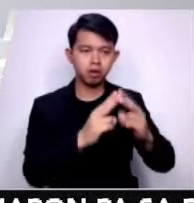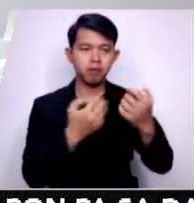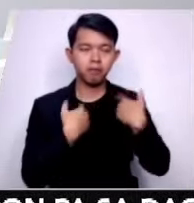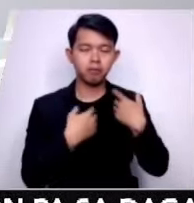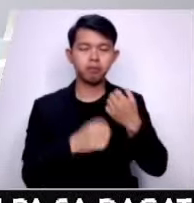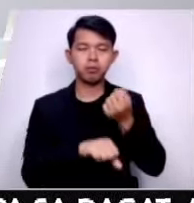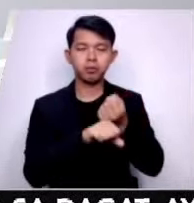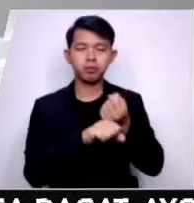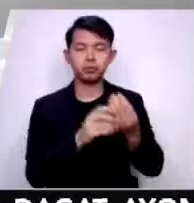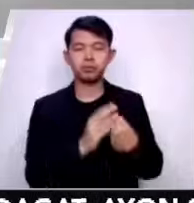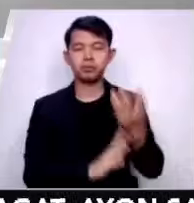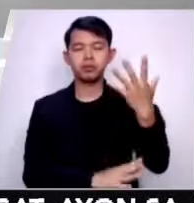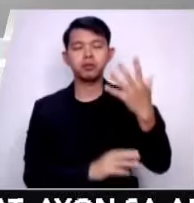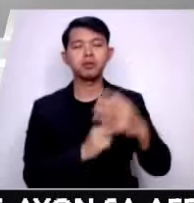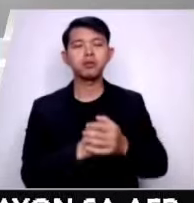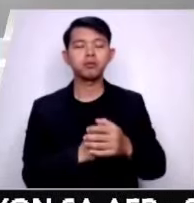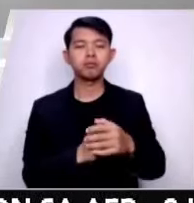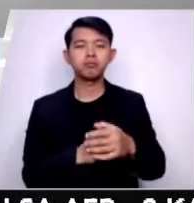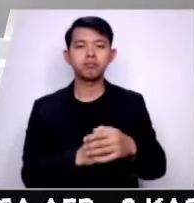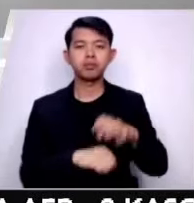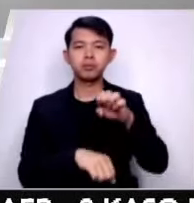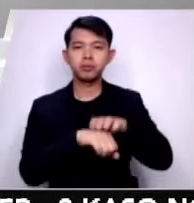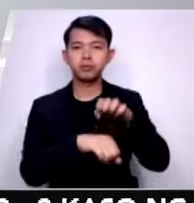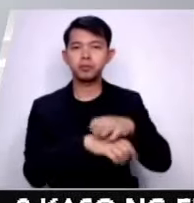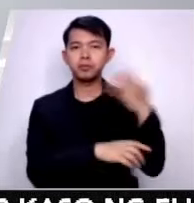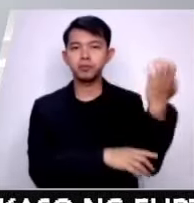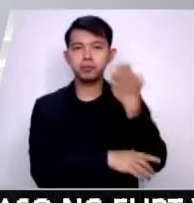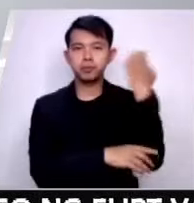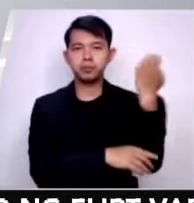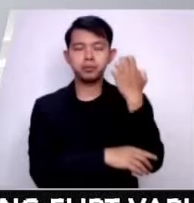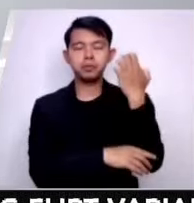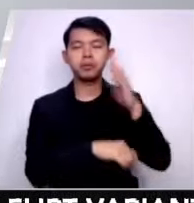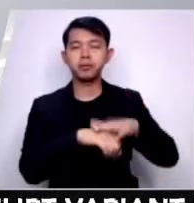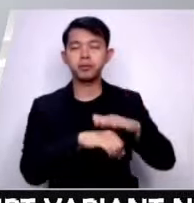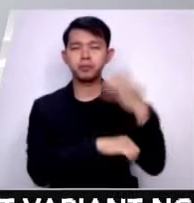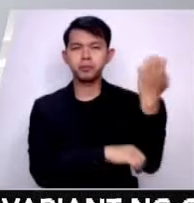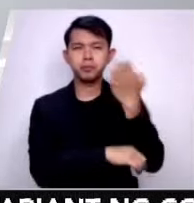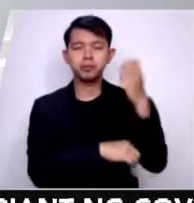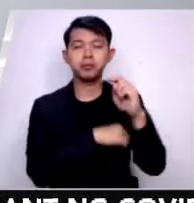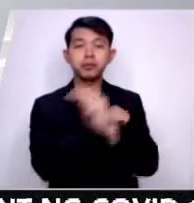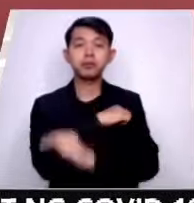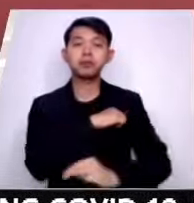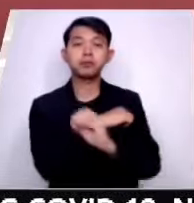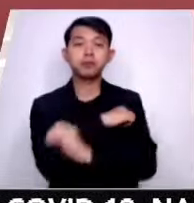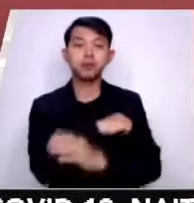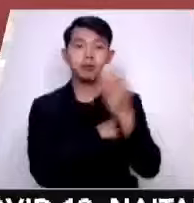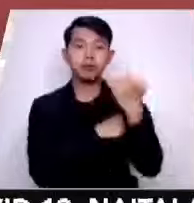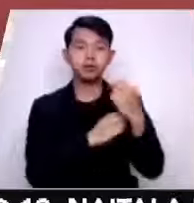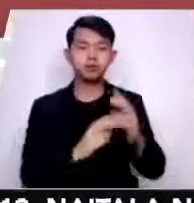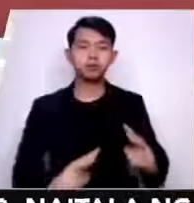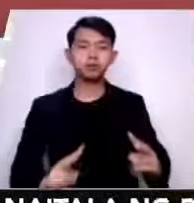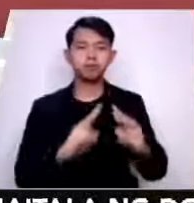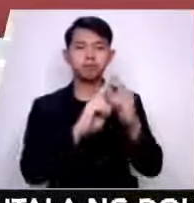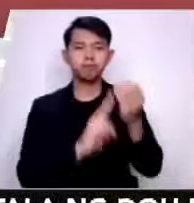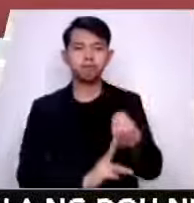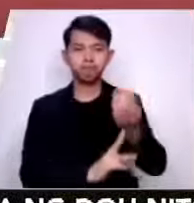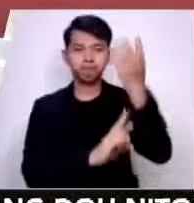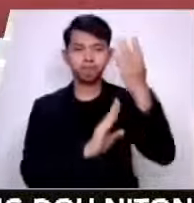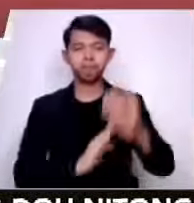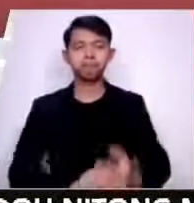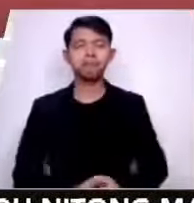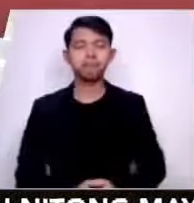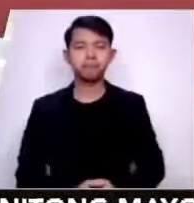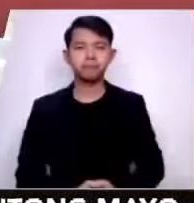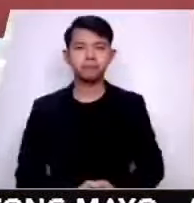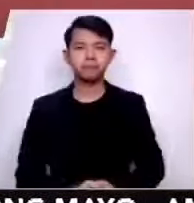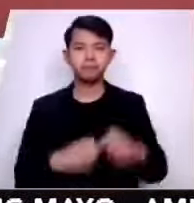ng State of Calamity ang Canlaon City sa Negros Oriental dahil sa epekto ng pagputok ng bulkan. Dumating doon ang GMA